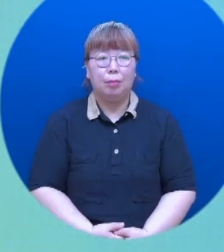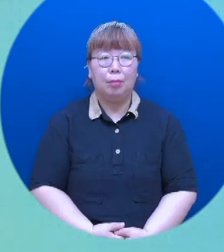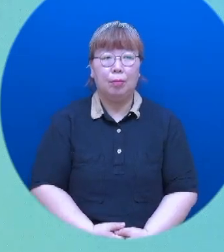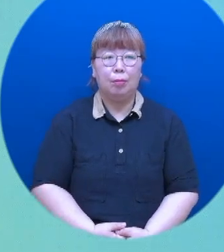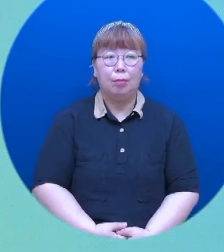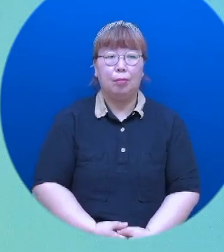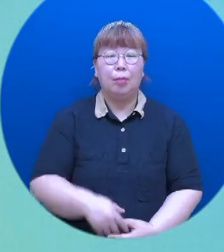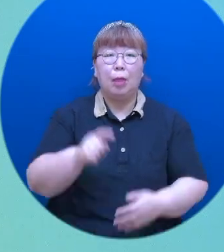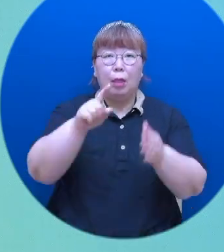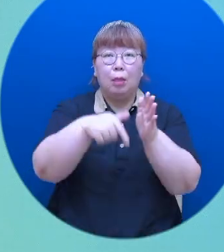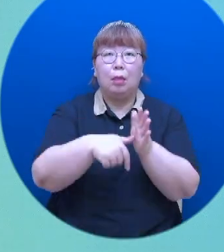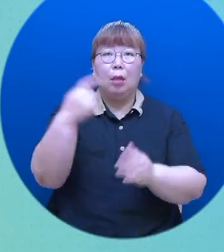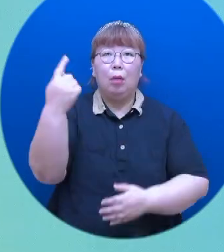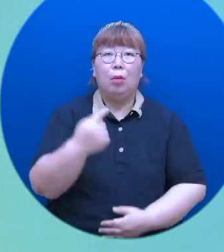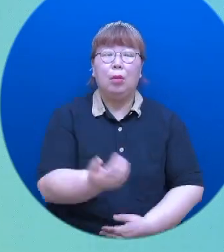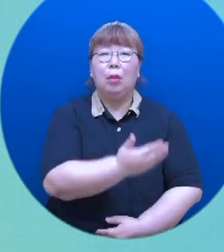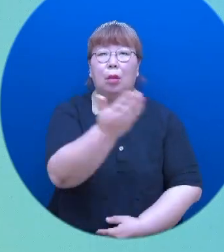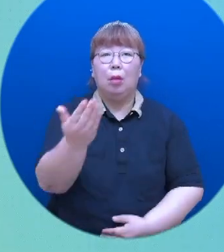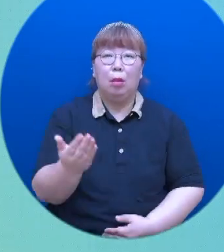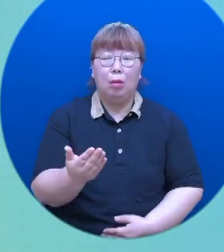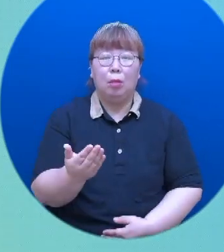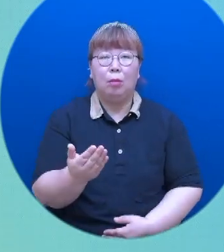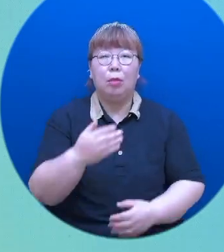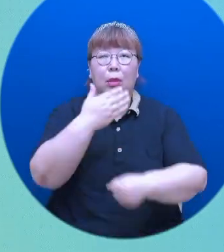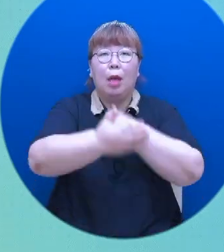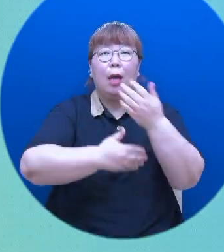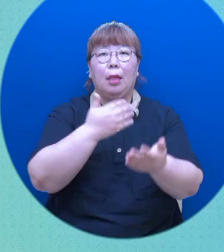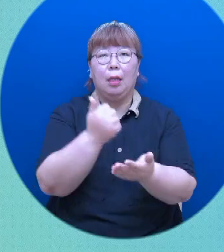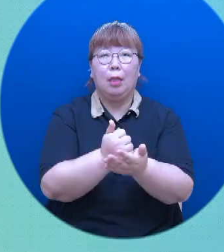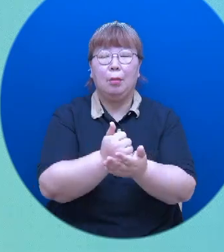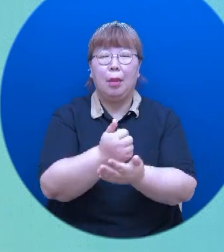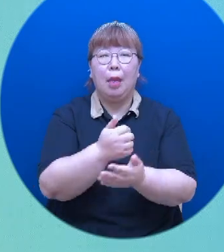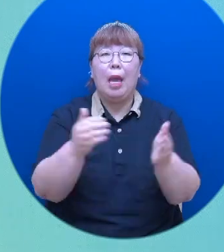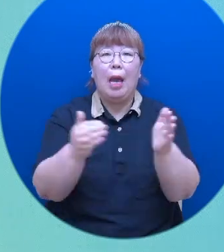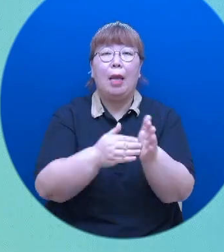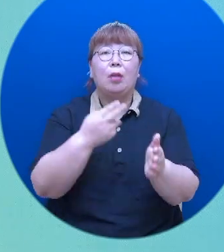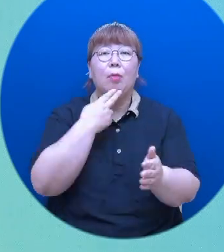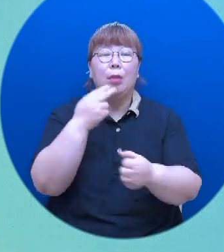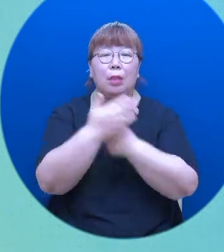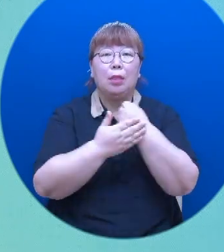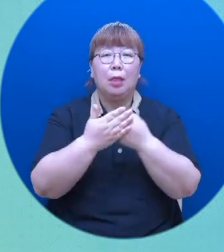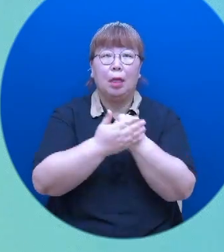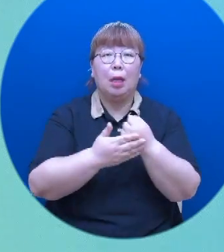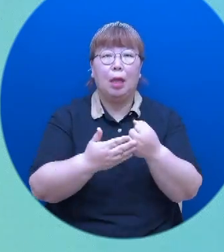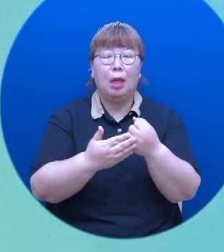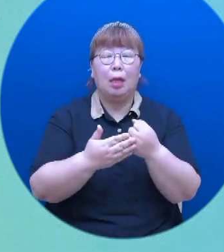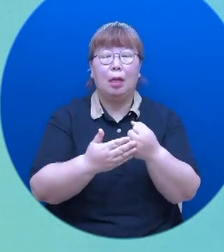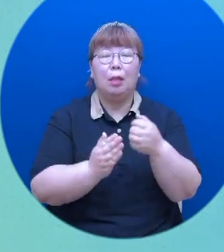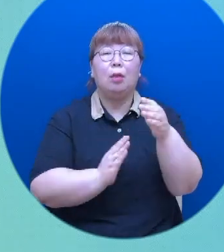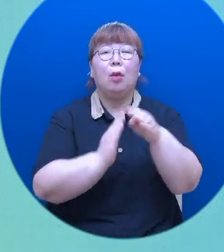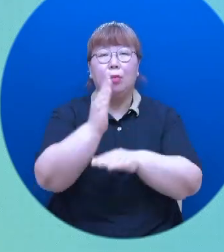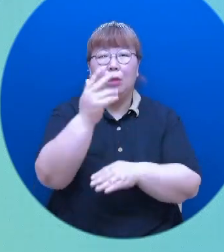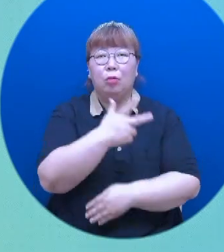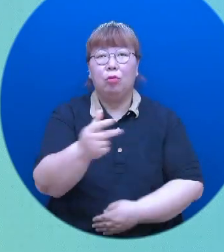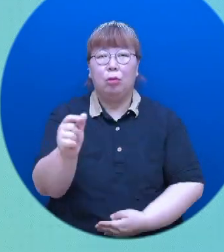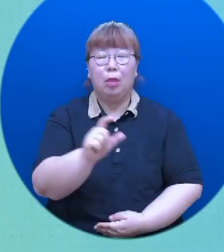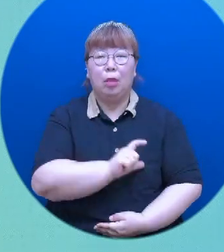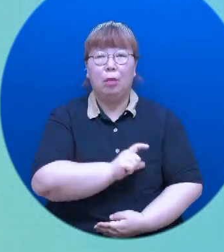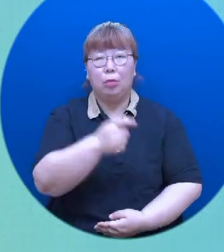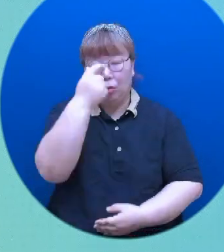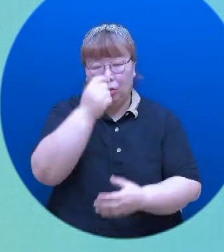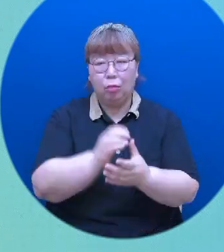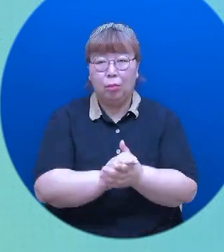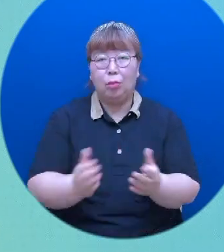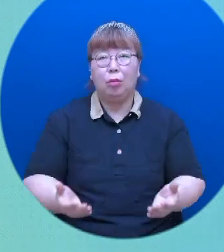우리 시간에 오신 여러분들 위해 하나님의 한량없는 은혜가 넘치기를 주의 이름으로 축원합니다.